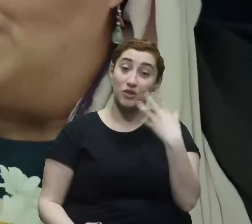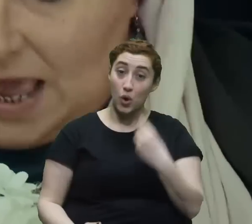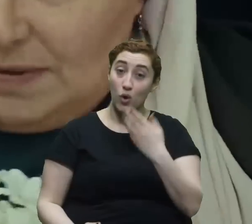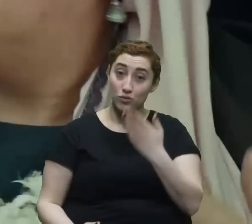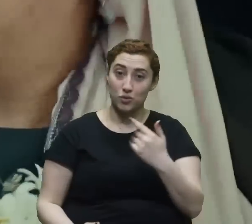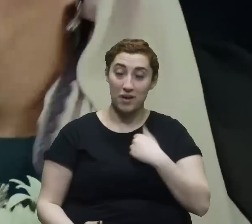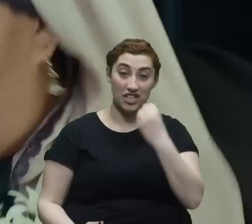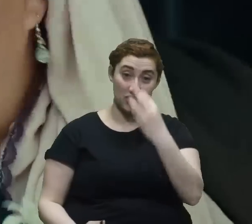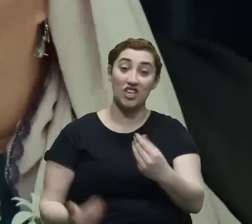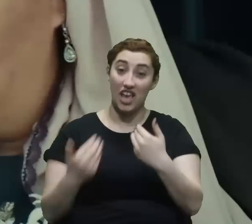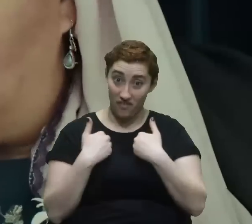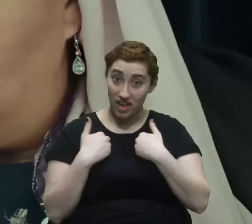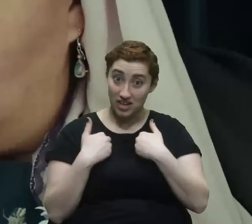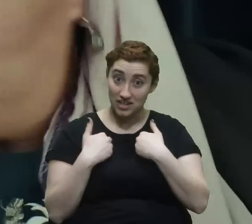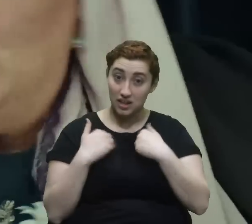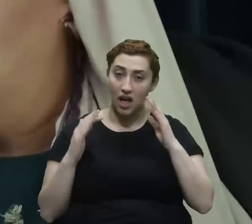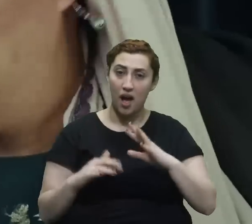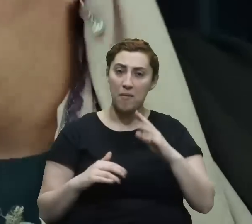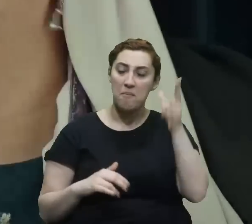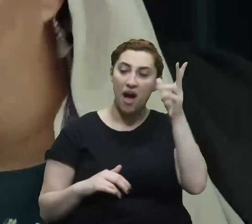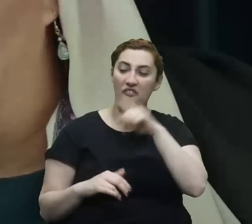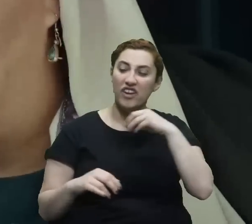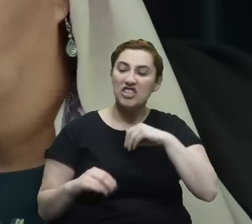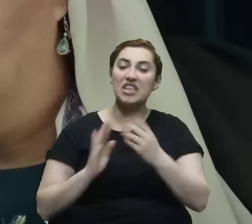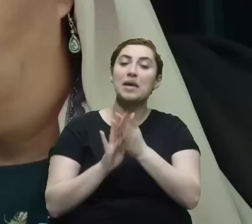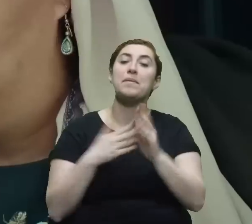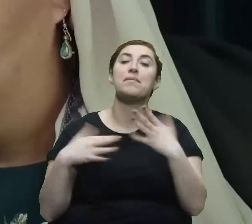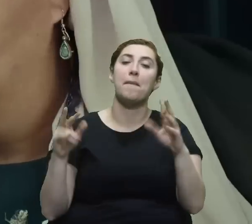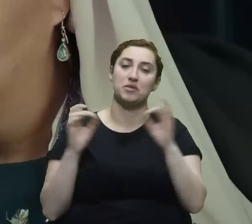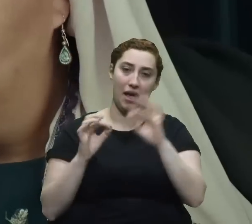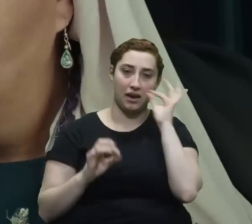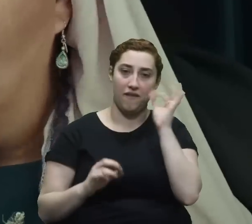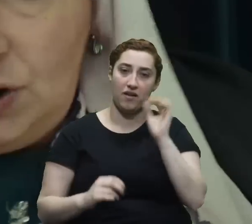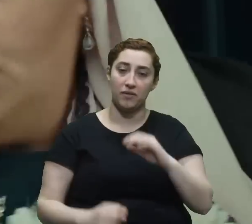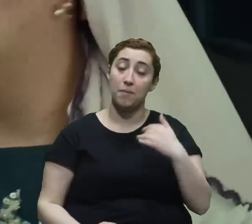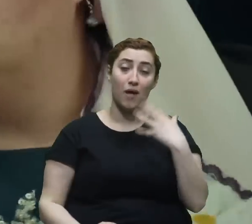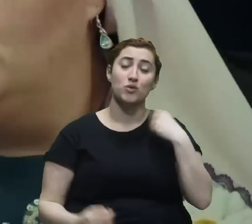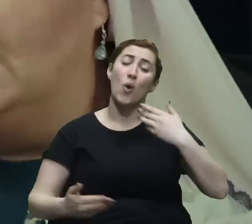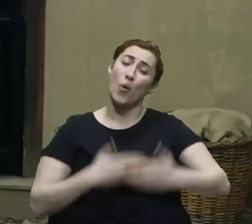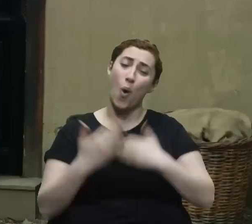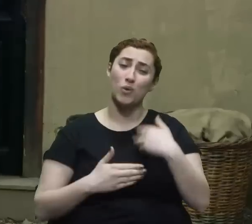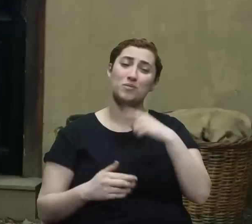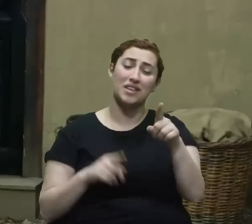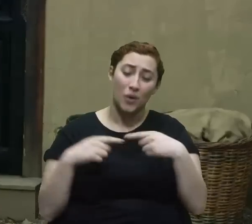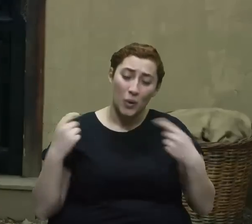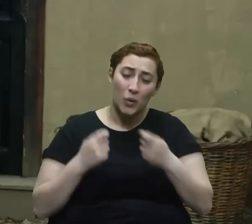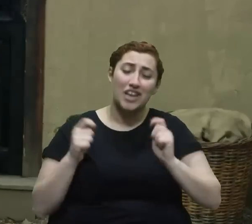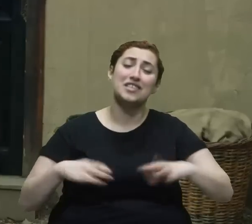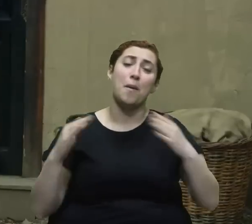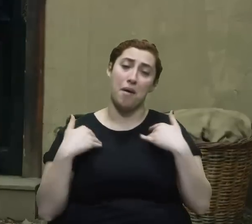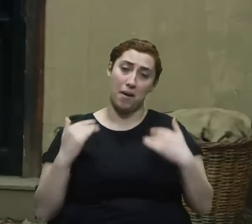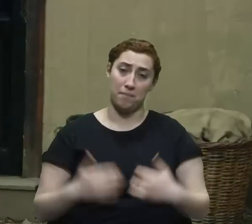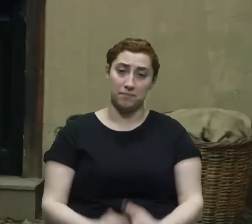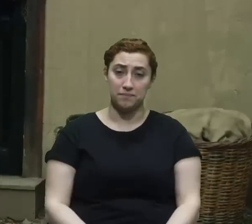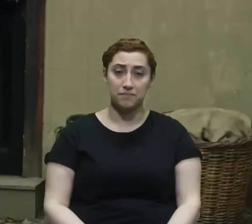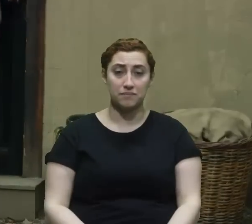olmuşsun. Bana papatya getirmişsin. Ama eşkıyayı öldürmemişsin Bekri Efendi. Ben çok yorgunum. Seninle uğraşamam Bekri